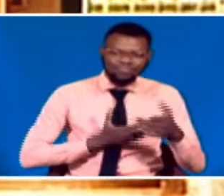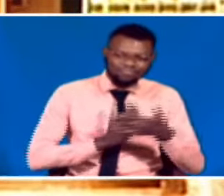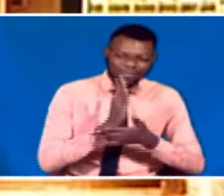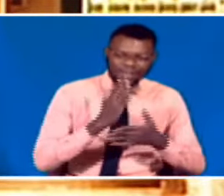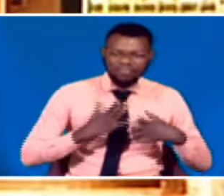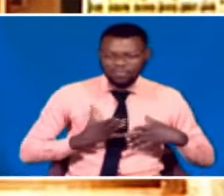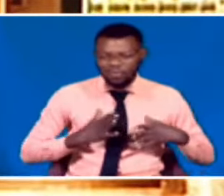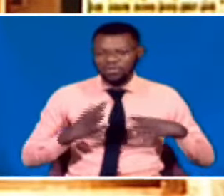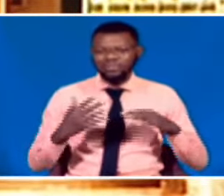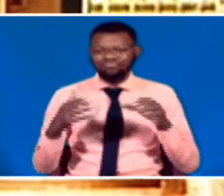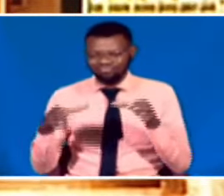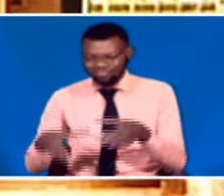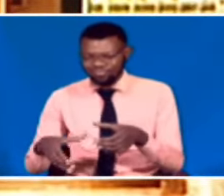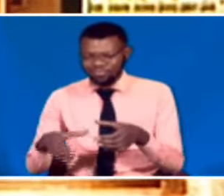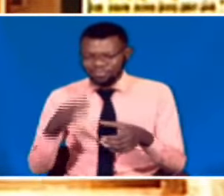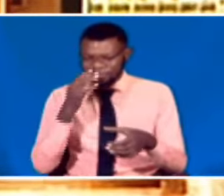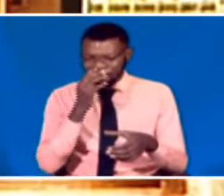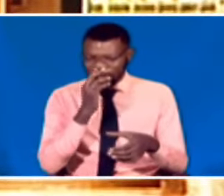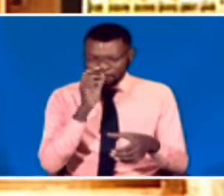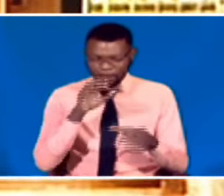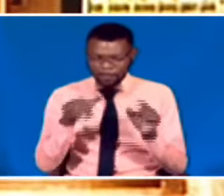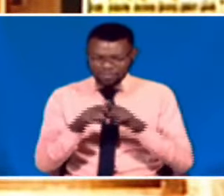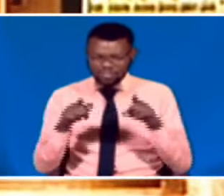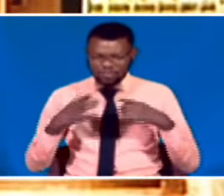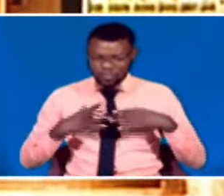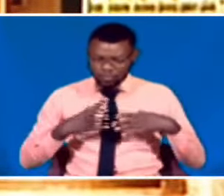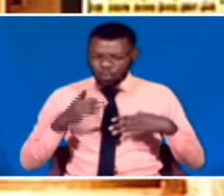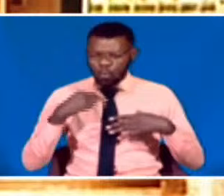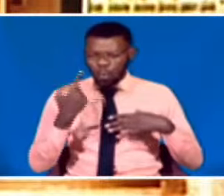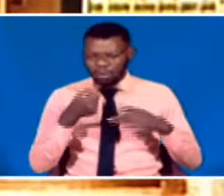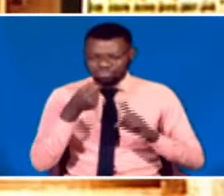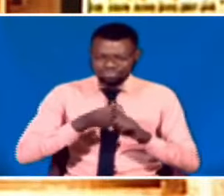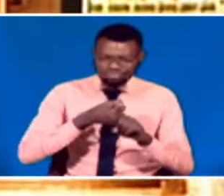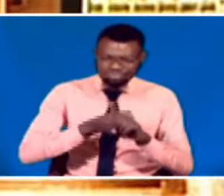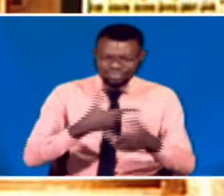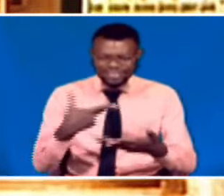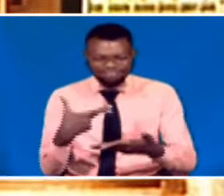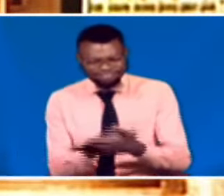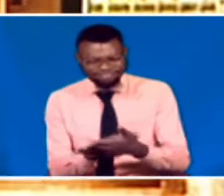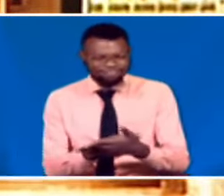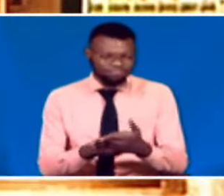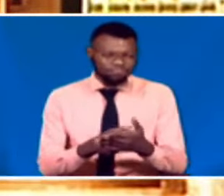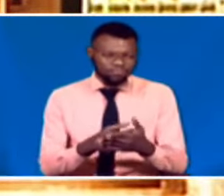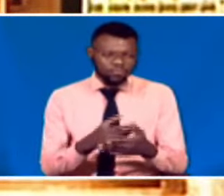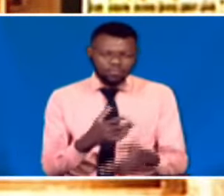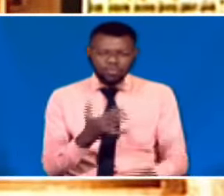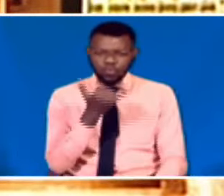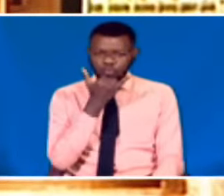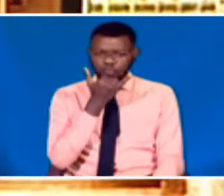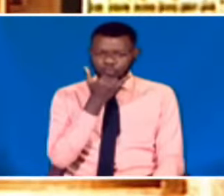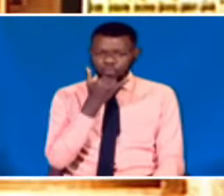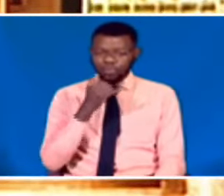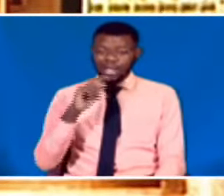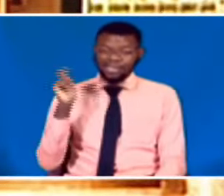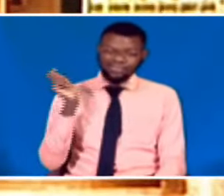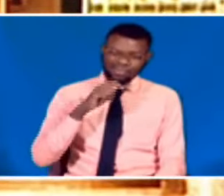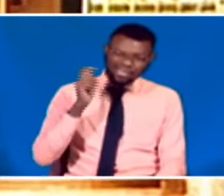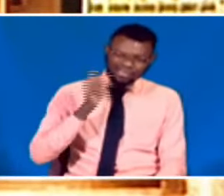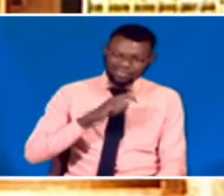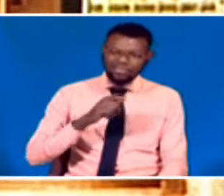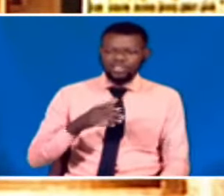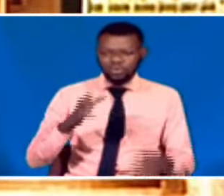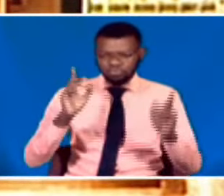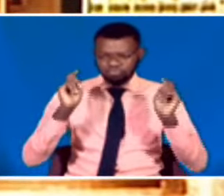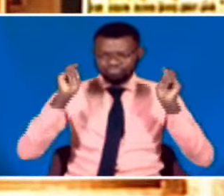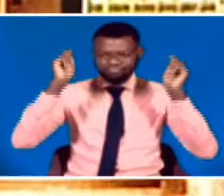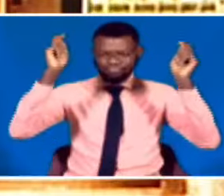za kulevya waliungana kwa pamoja wakipaza kilio chao kwa madhara ya matumizi ya muguka katika kaunti za pwani. Makundi hayo